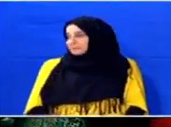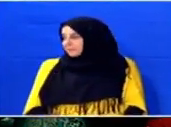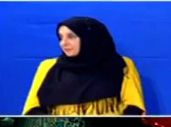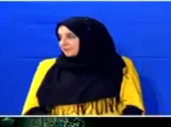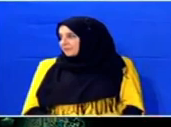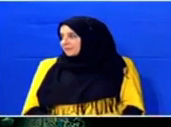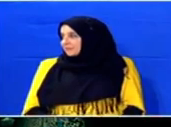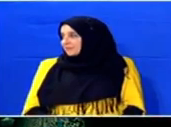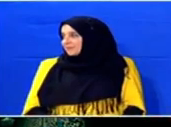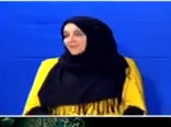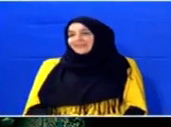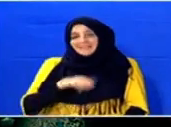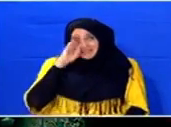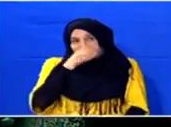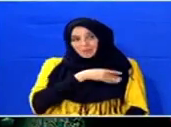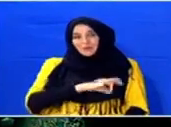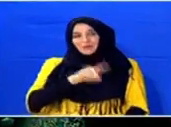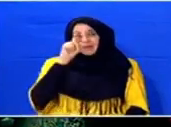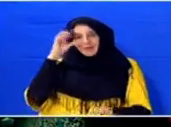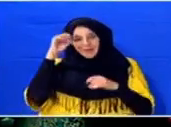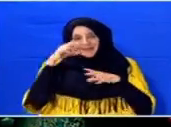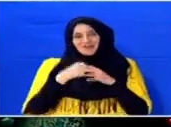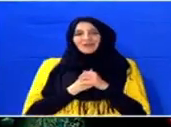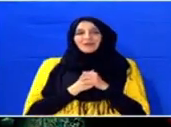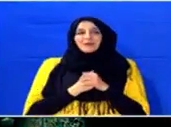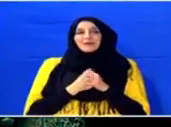السلام عليكم ورحمه الله وبركاته